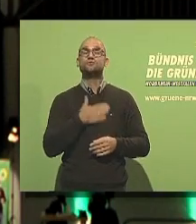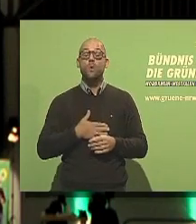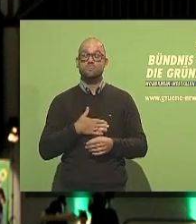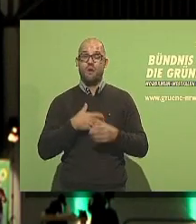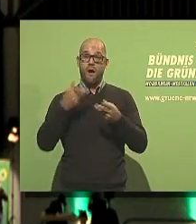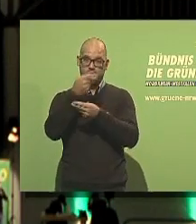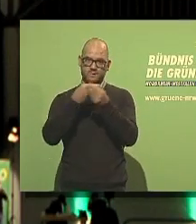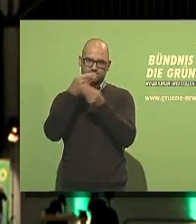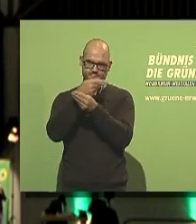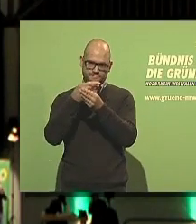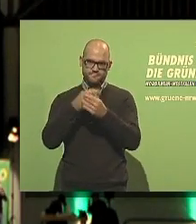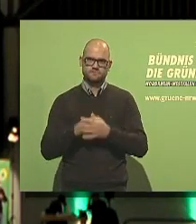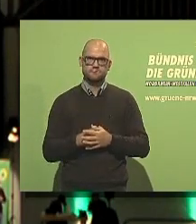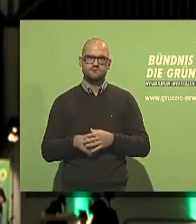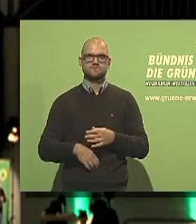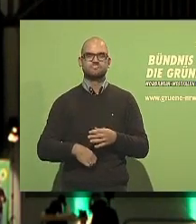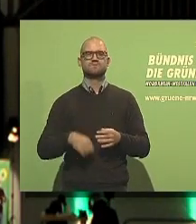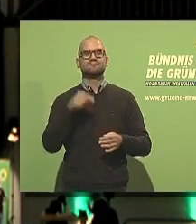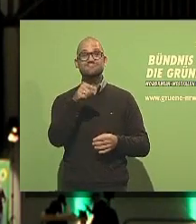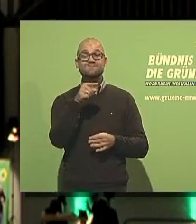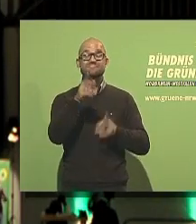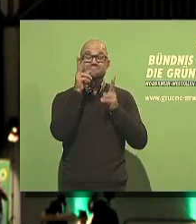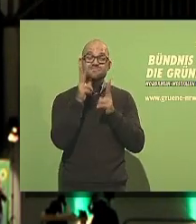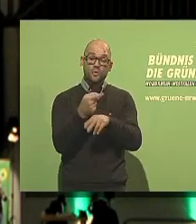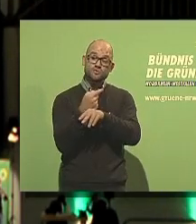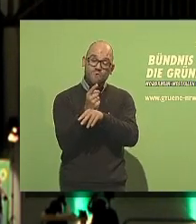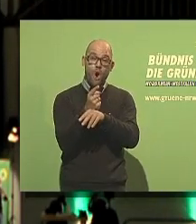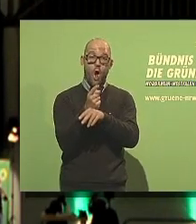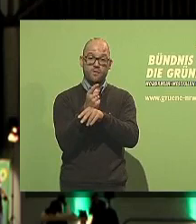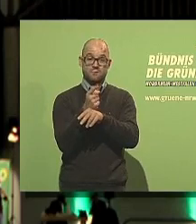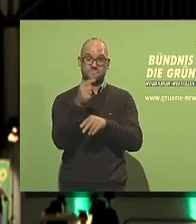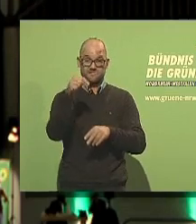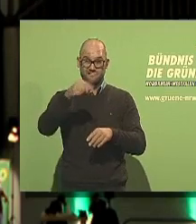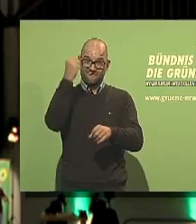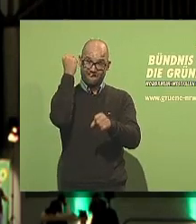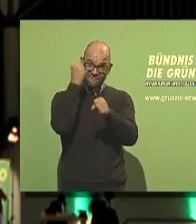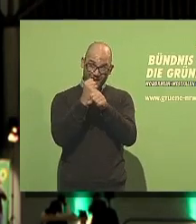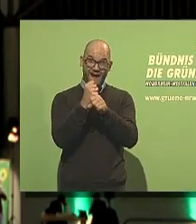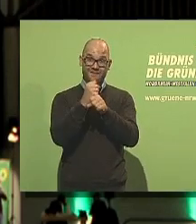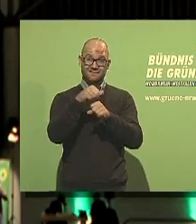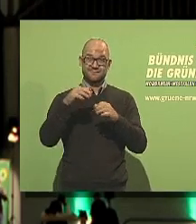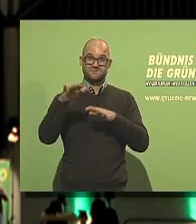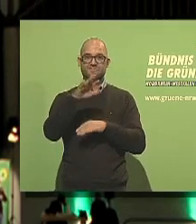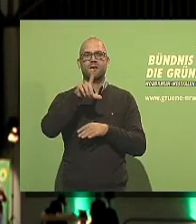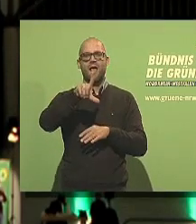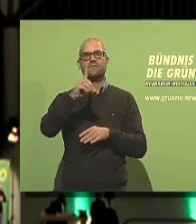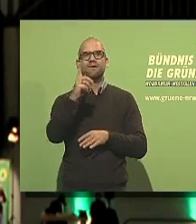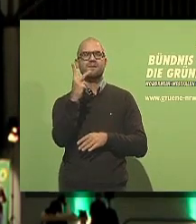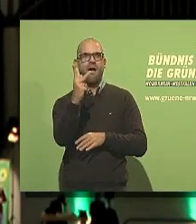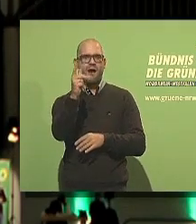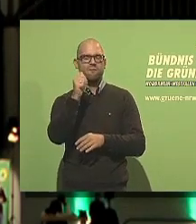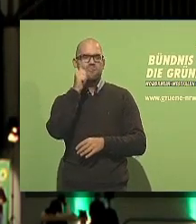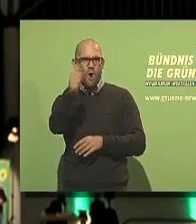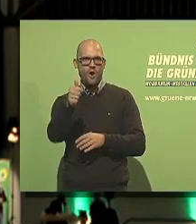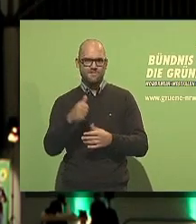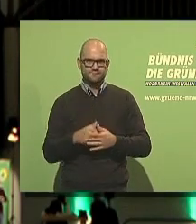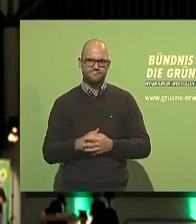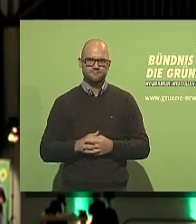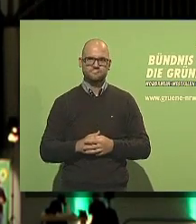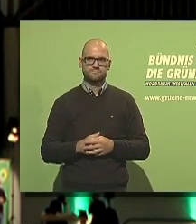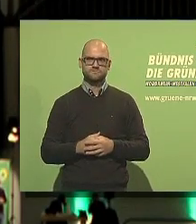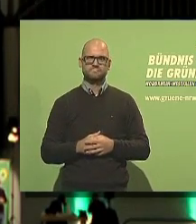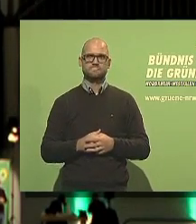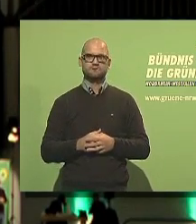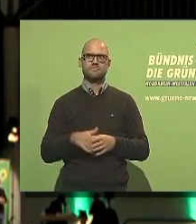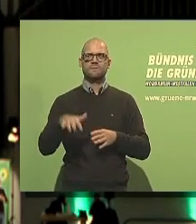beraten werden. Dieser findet statt unmittelbar im Anschluss an die Vertagung der LDK auf morgen im Raum